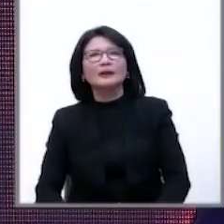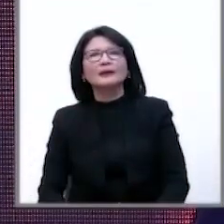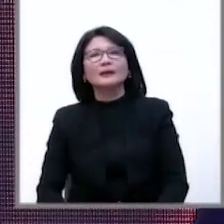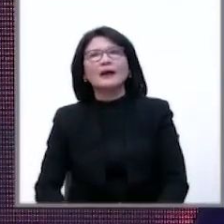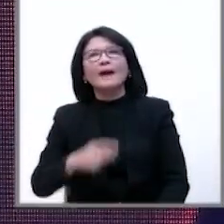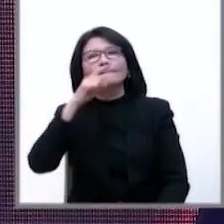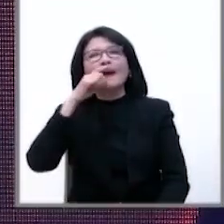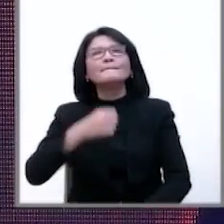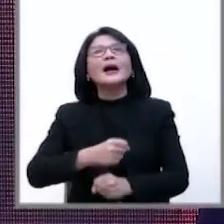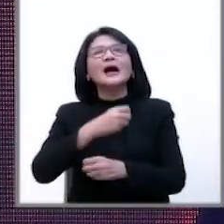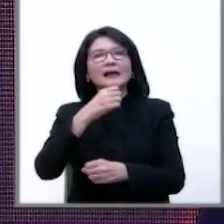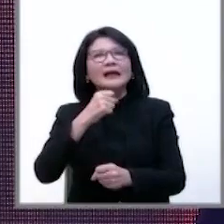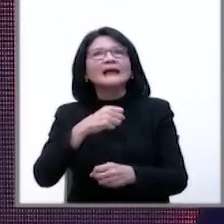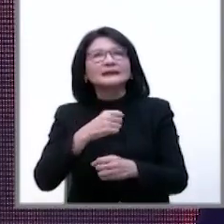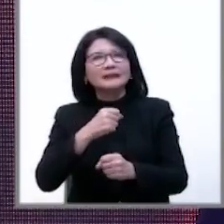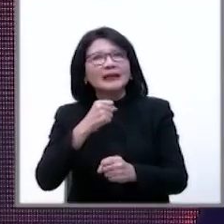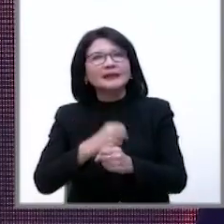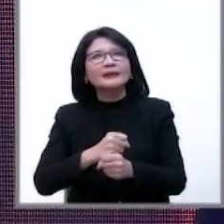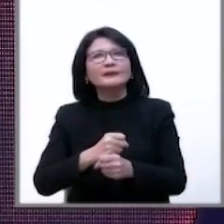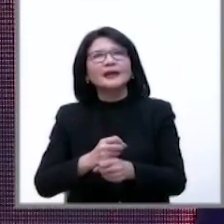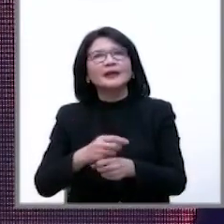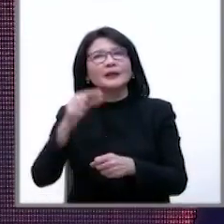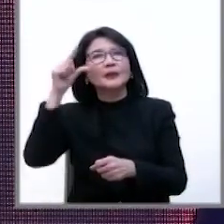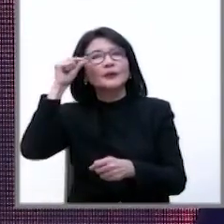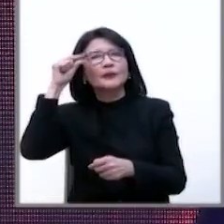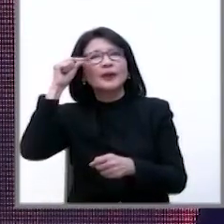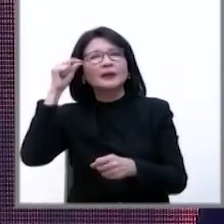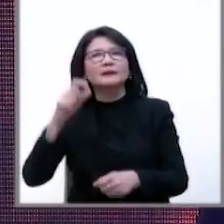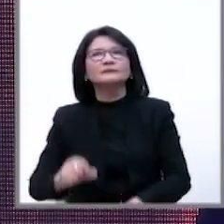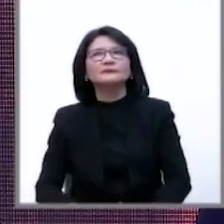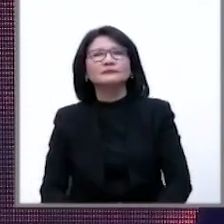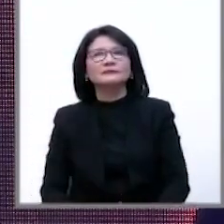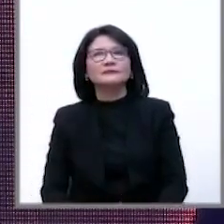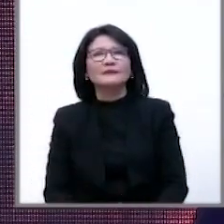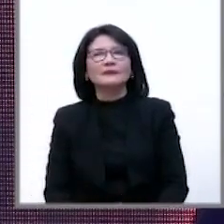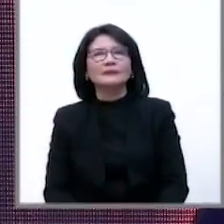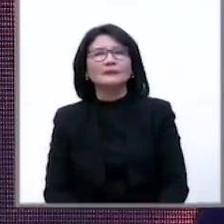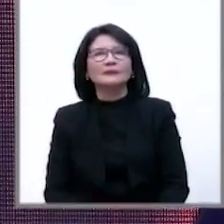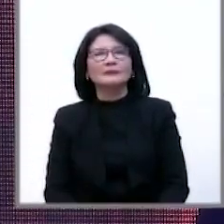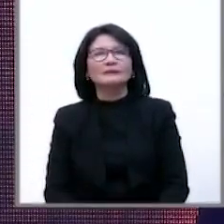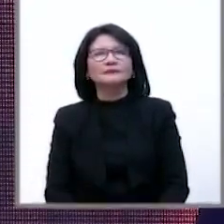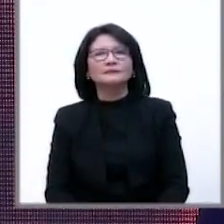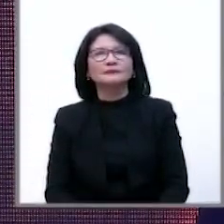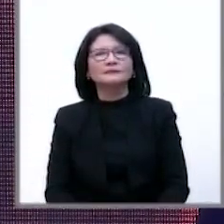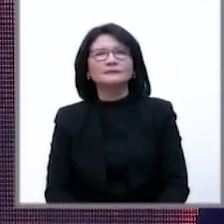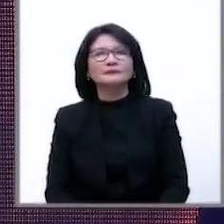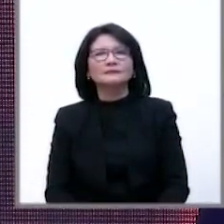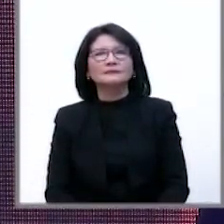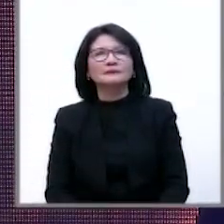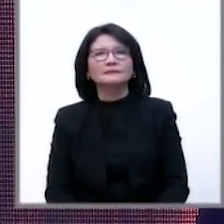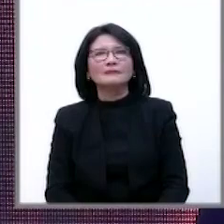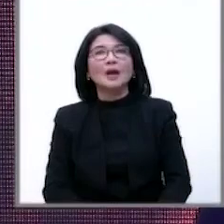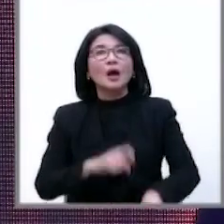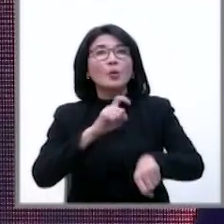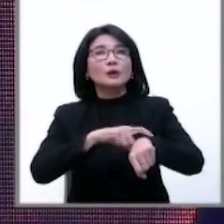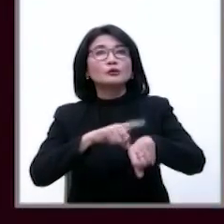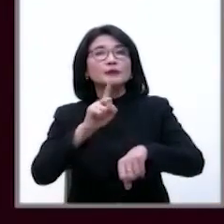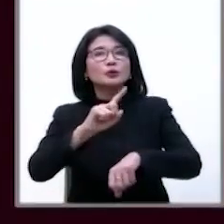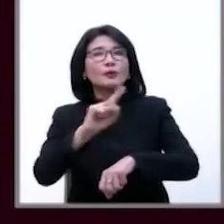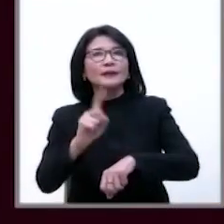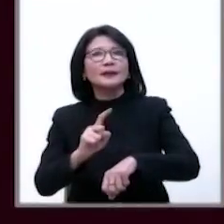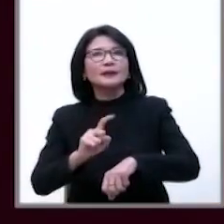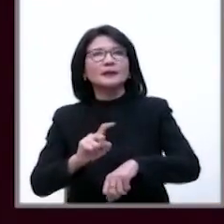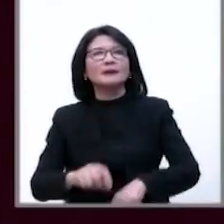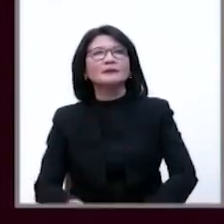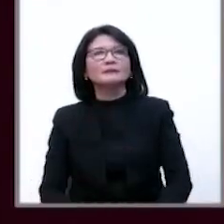bumieraka untuk merespons tanggapan dari calon wakil presiden nomor urut 3 dan calon wakil presiden nomor urut 1 waktunya 1 menit dimulai